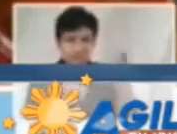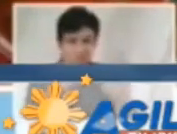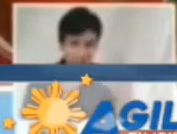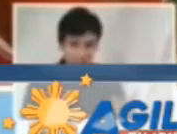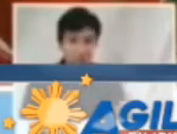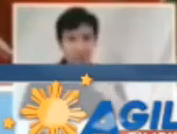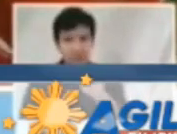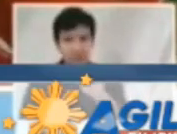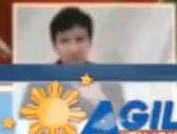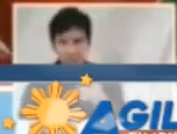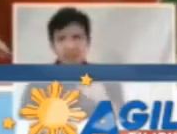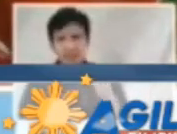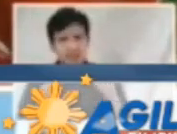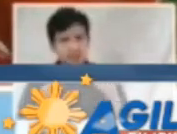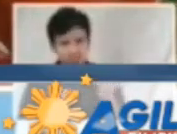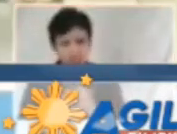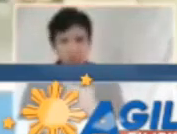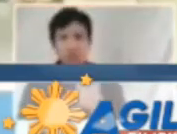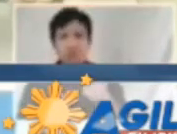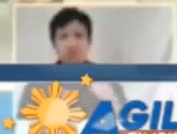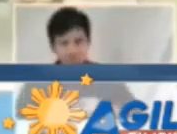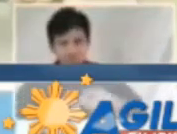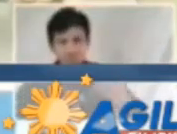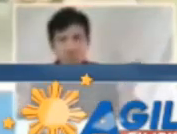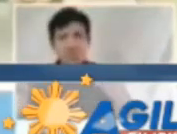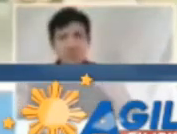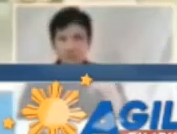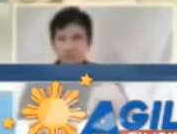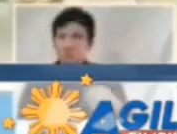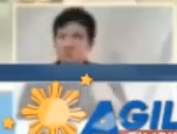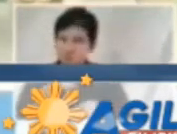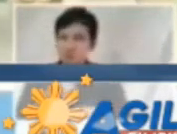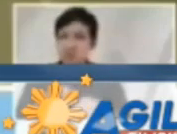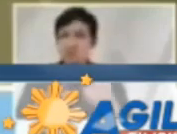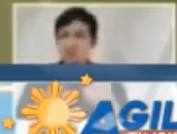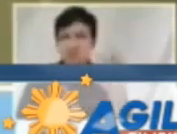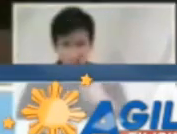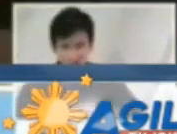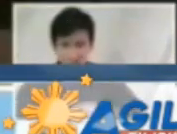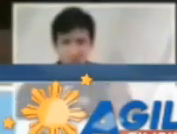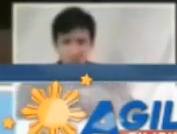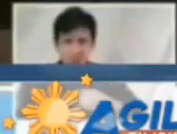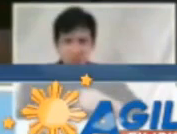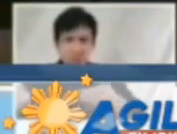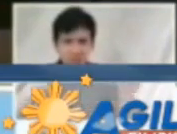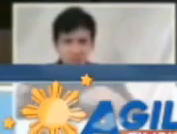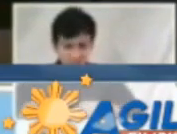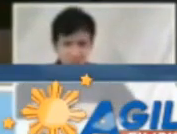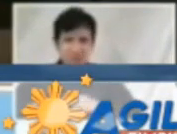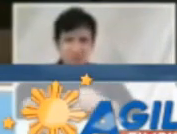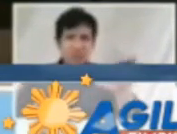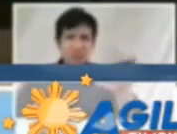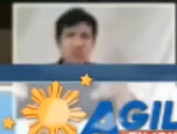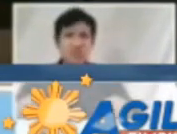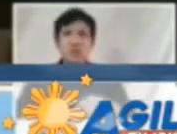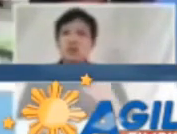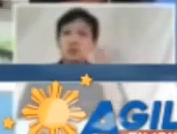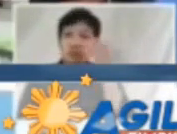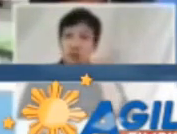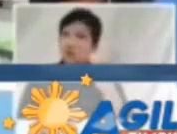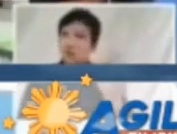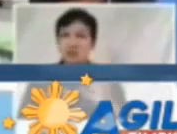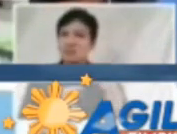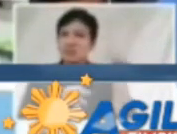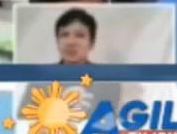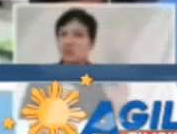gayon, ay isumbong agad sa kanila sa DILG. Hindi po, Secretary Mart, maliwanag po ito doon